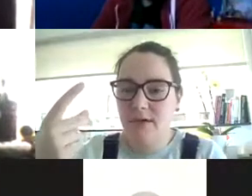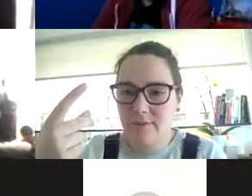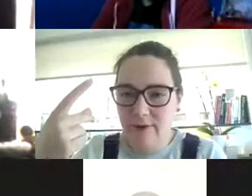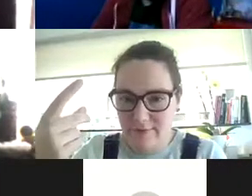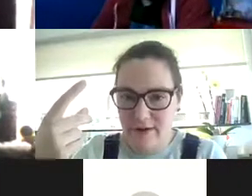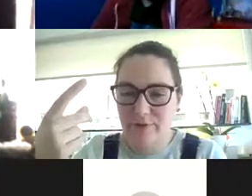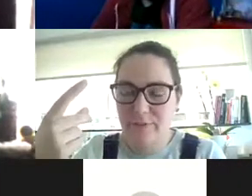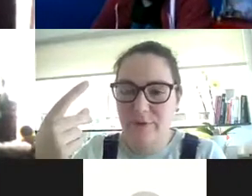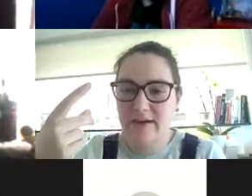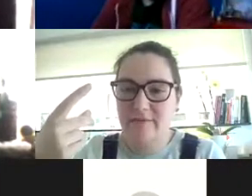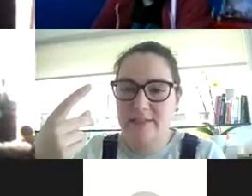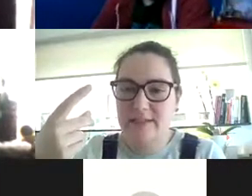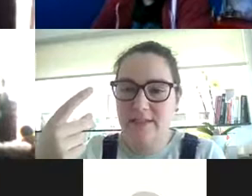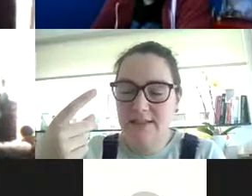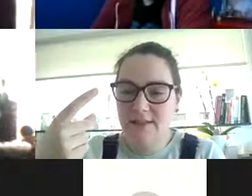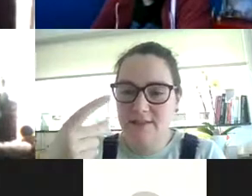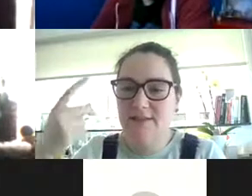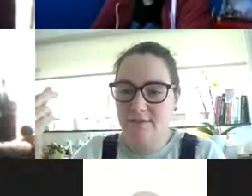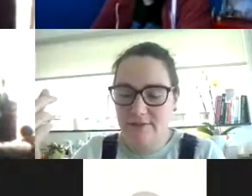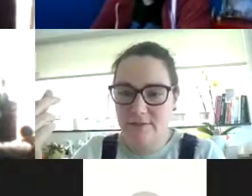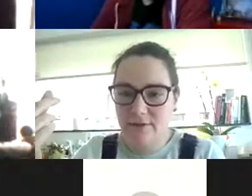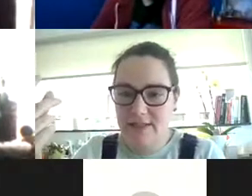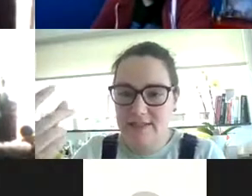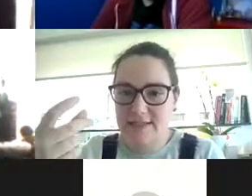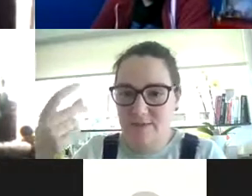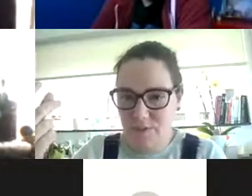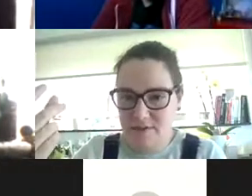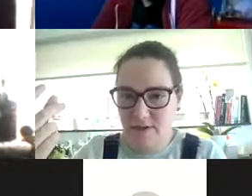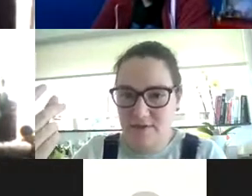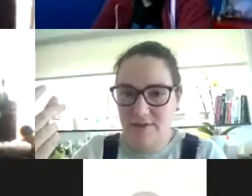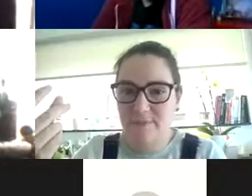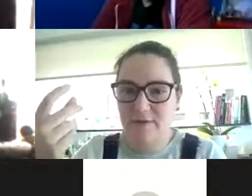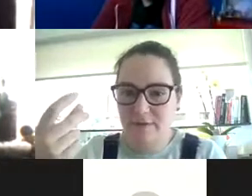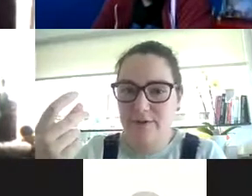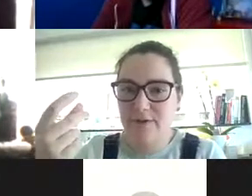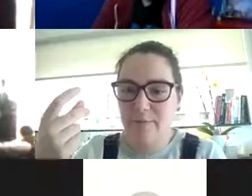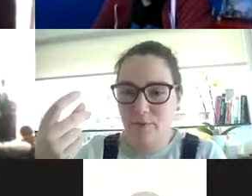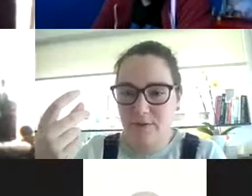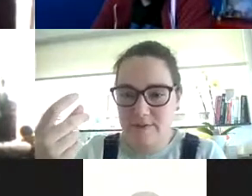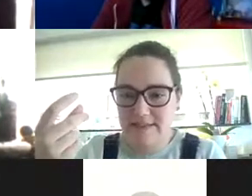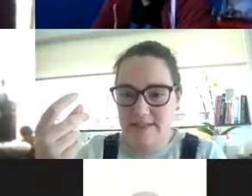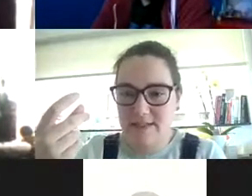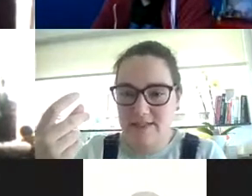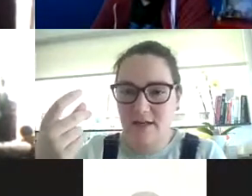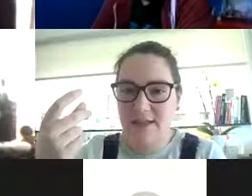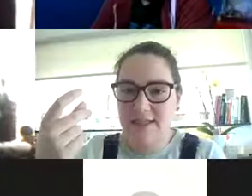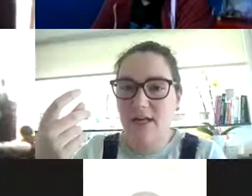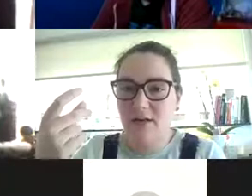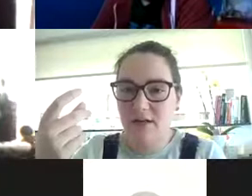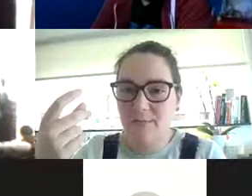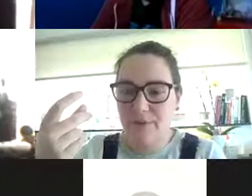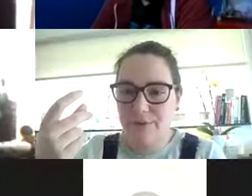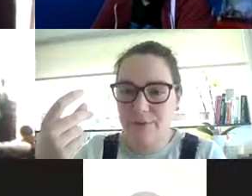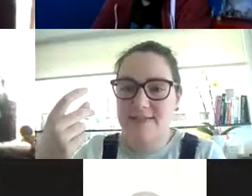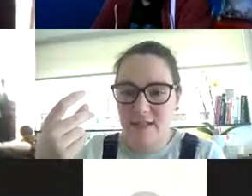maar navolgend op je eigen voorstel. Dus het voordeel voor de organisatie is, we moeten niet allemaal sluiten, maar het voordeel bij een mogelijke besmetting is dat niet